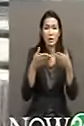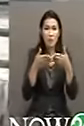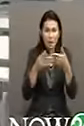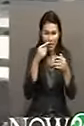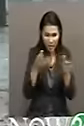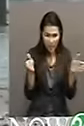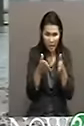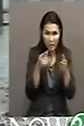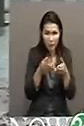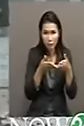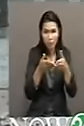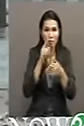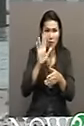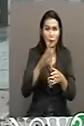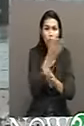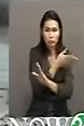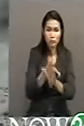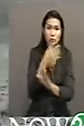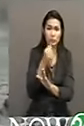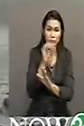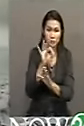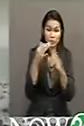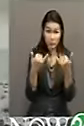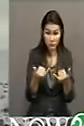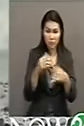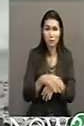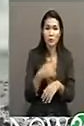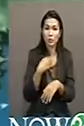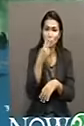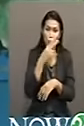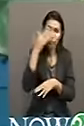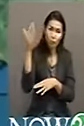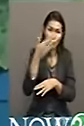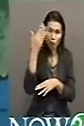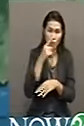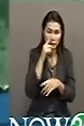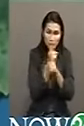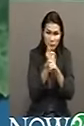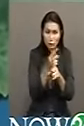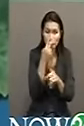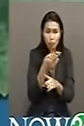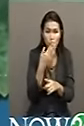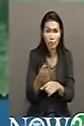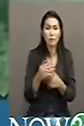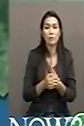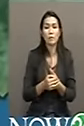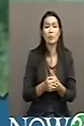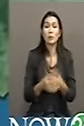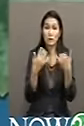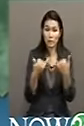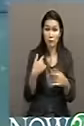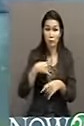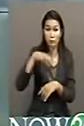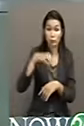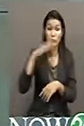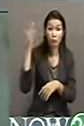ากฝั่งไปจนถึงวันที่19กันยายนที่จะถึงนี้และติดตามข่าวสารพยากรณ์อากาศอย่างใกล้ชิดเอาไว้ด้วยนะครับนอกจากนี้ครับทางกร